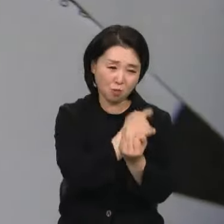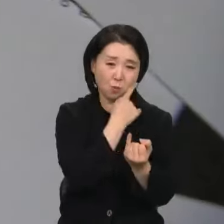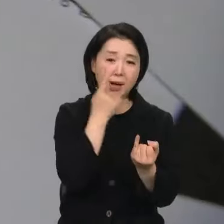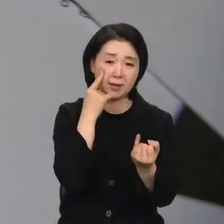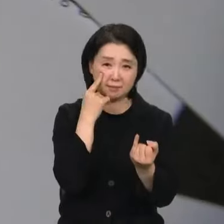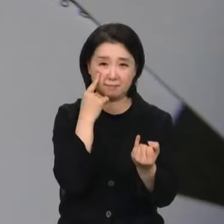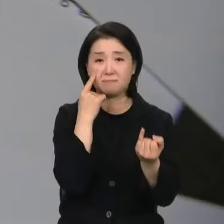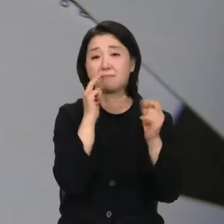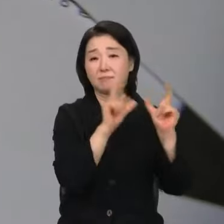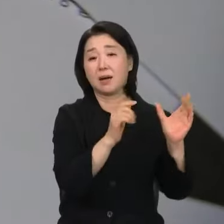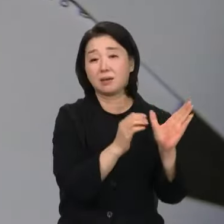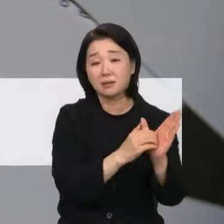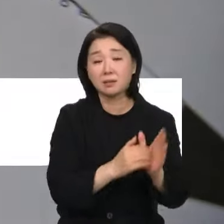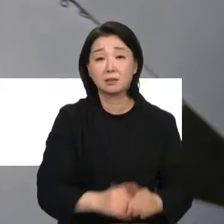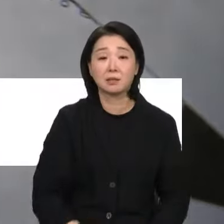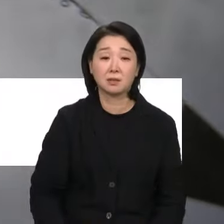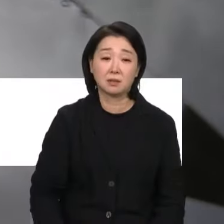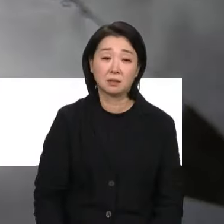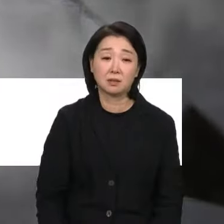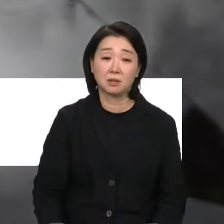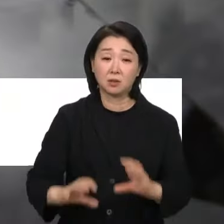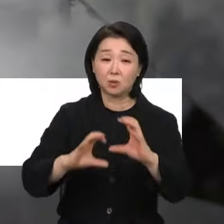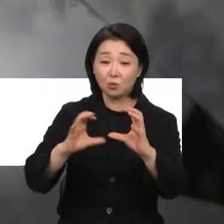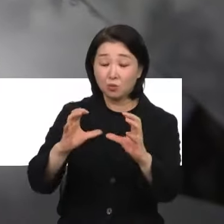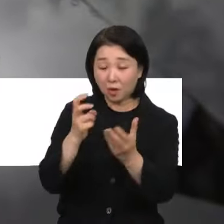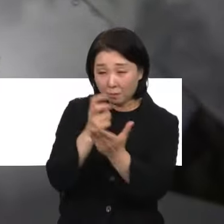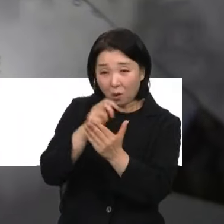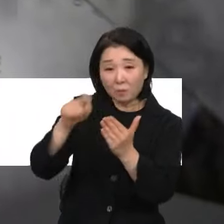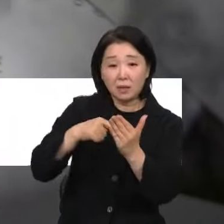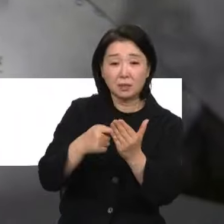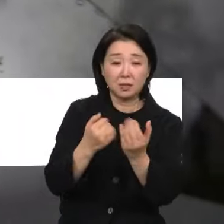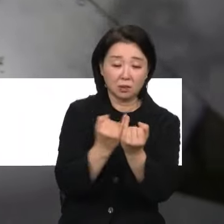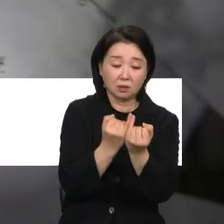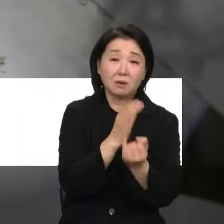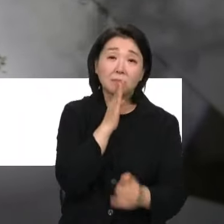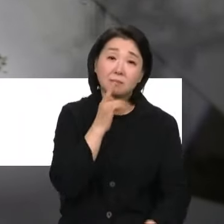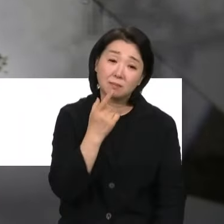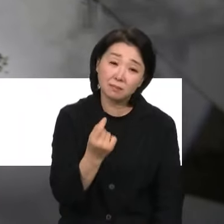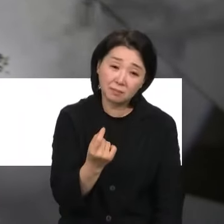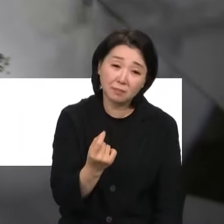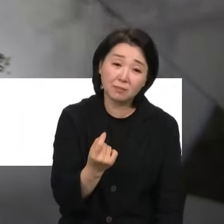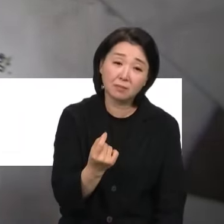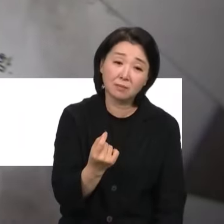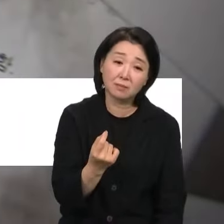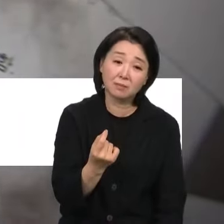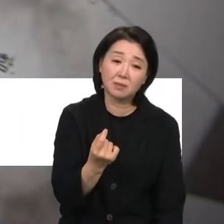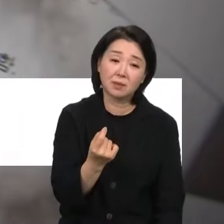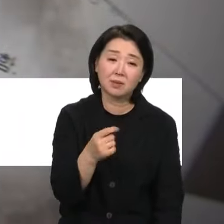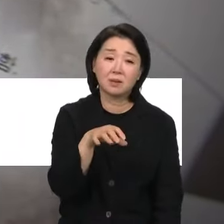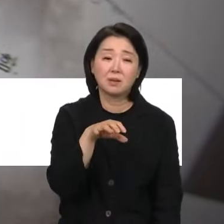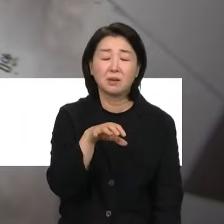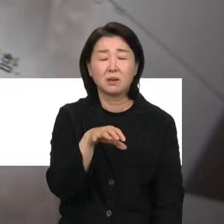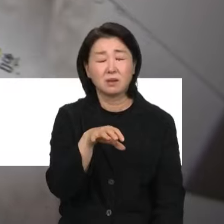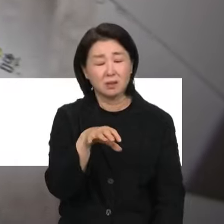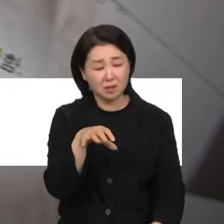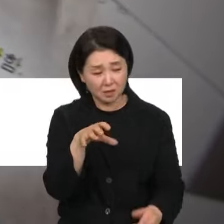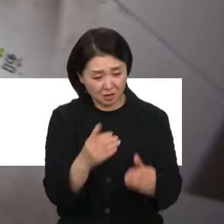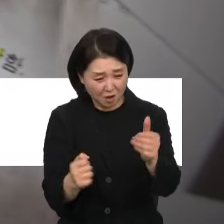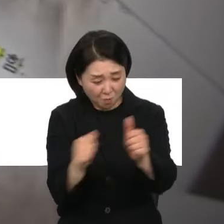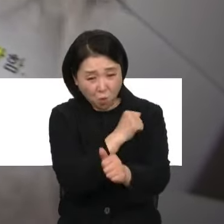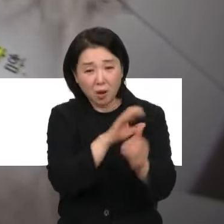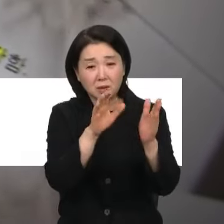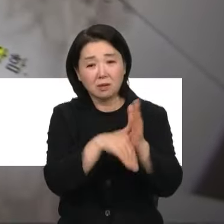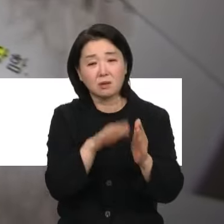확인받았습니다. 국가의 어떤 테두리 안에서 여성이기 때문에 그 현장에 정말 좀